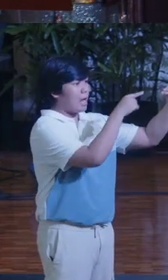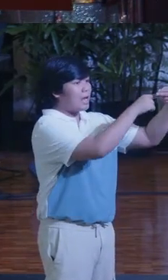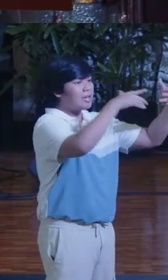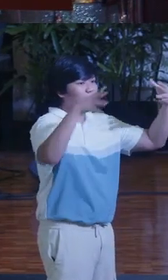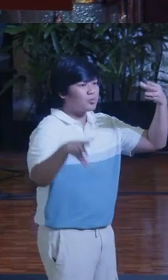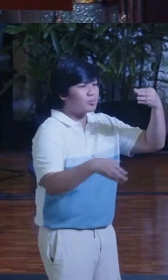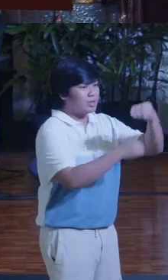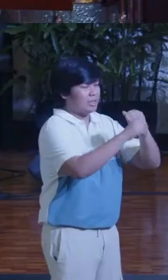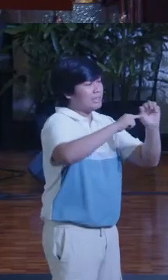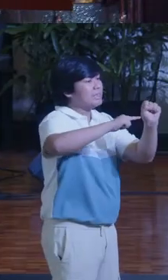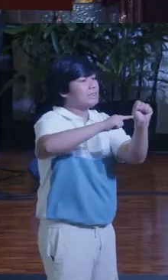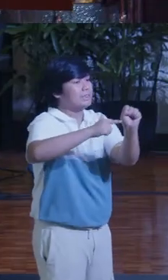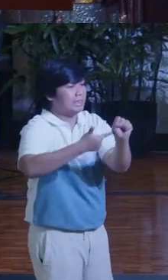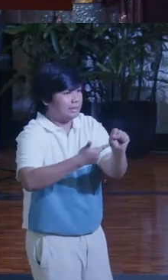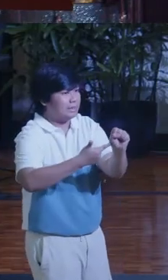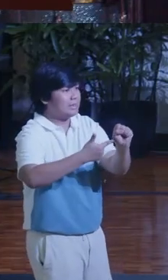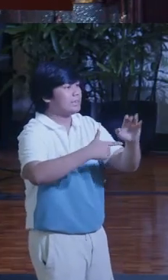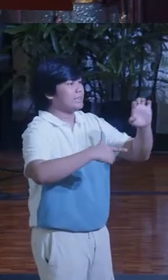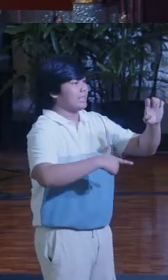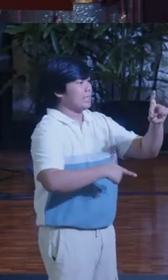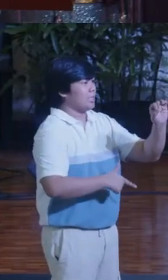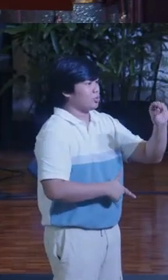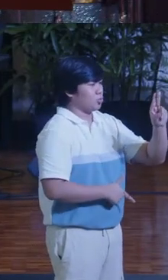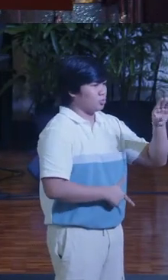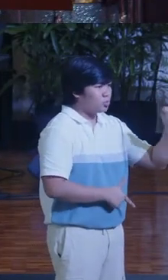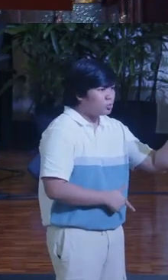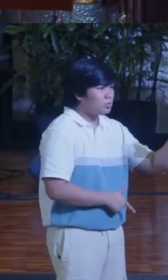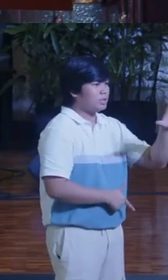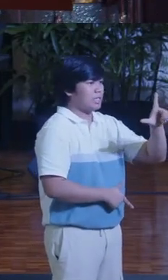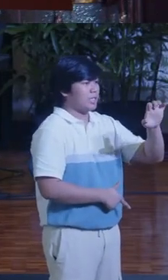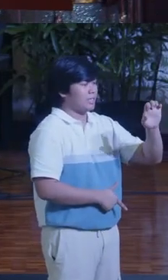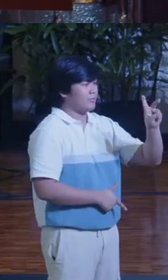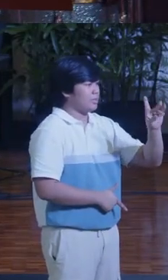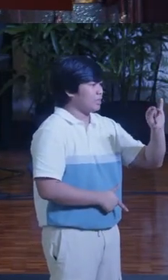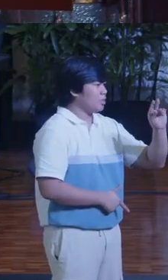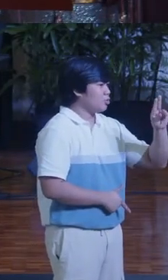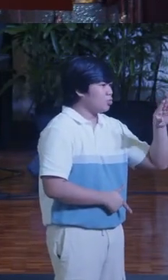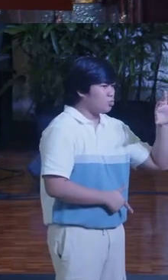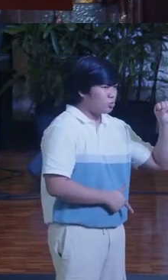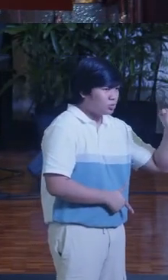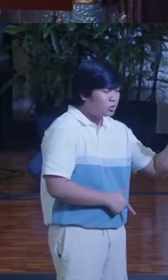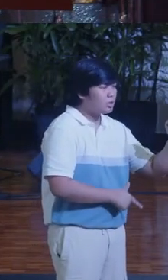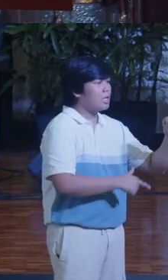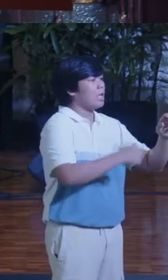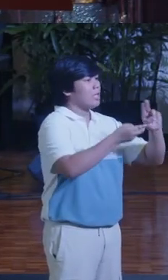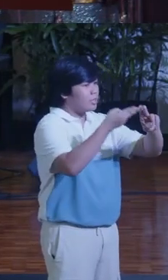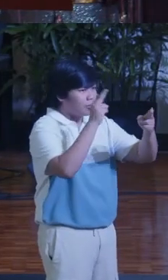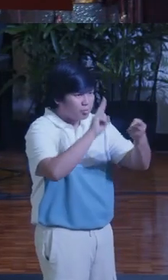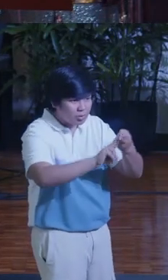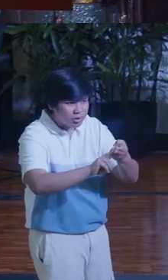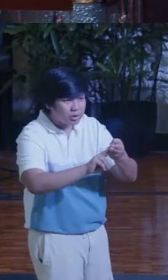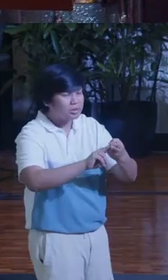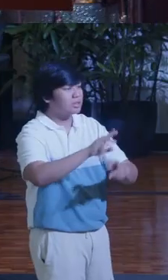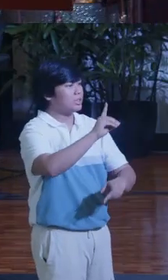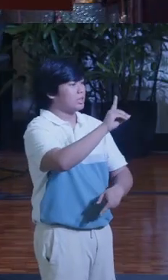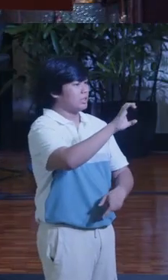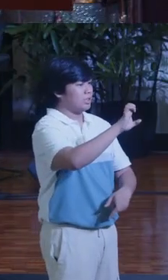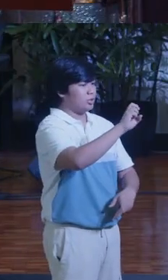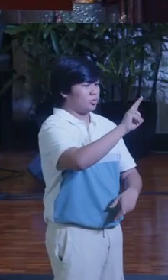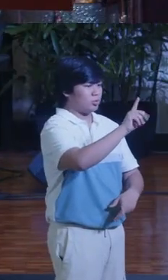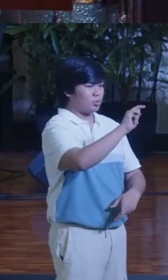no? So, dahil kaya niya po kino-quote ngayon muli ang Torah dahil